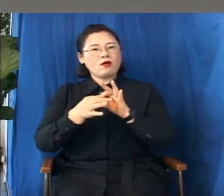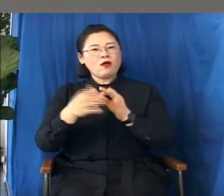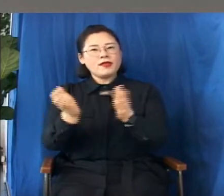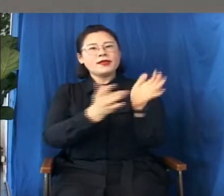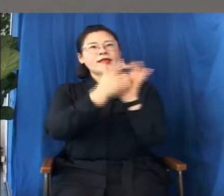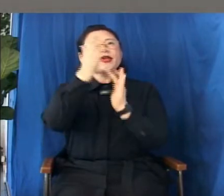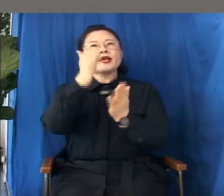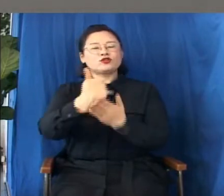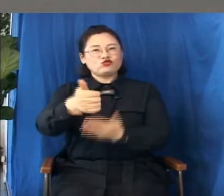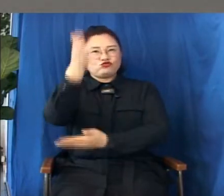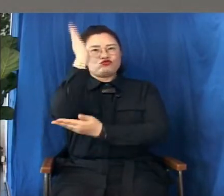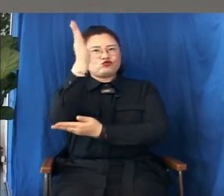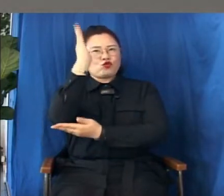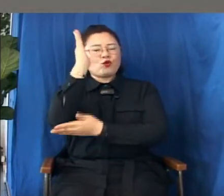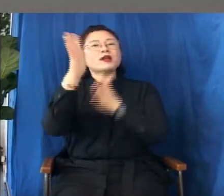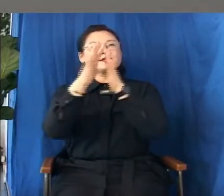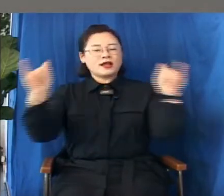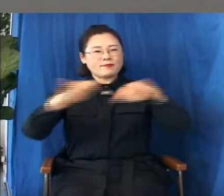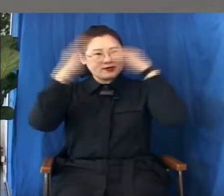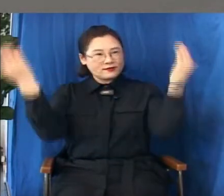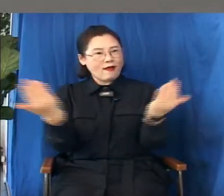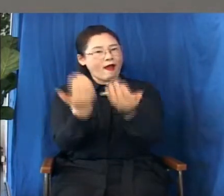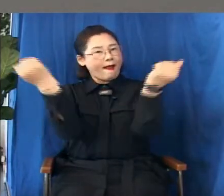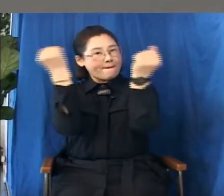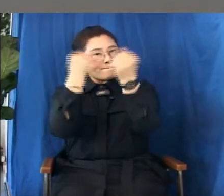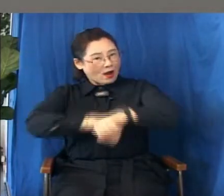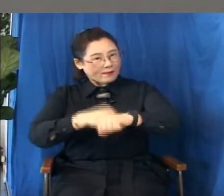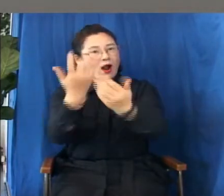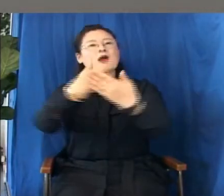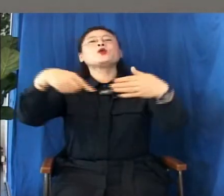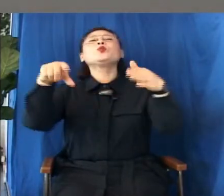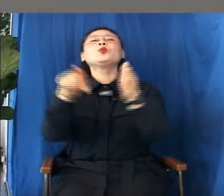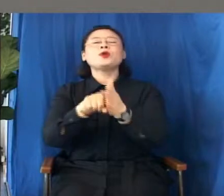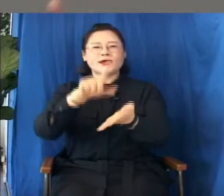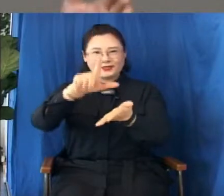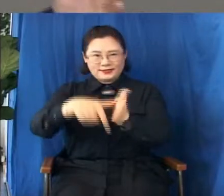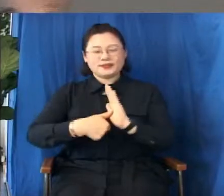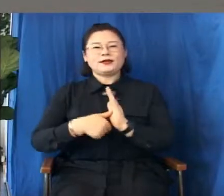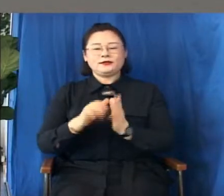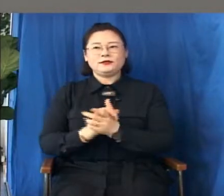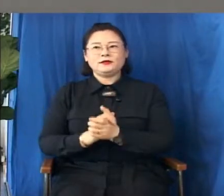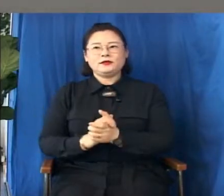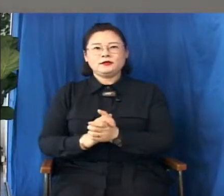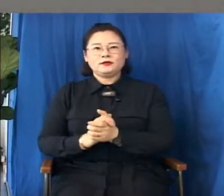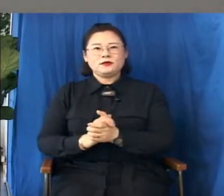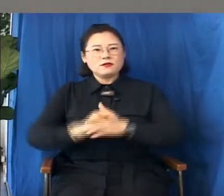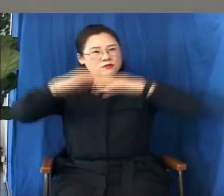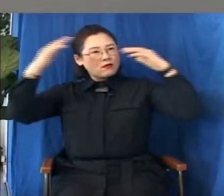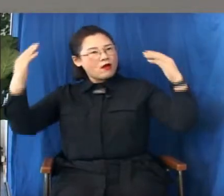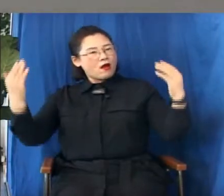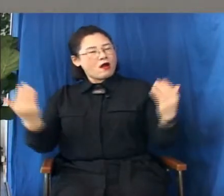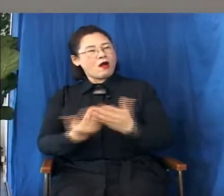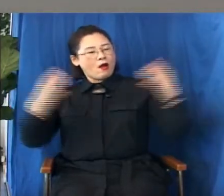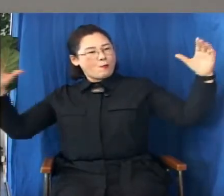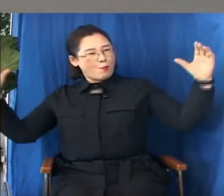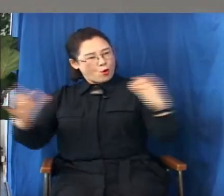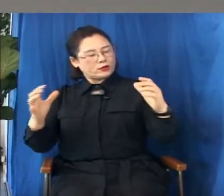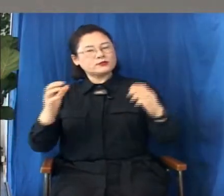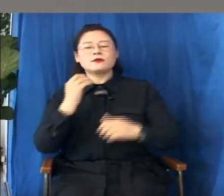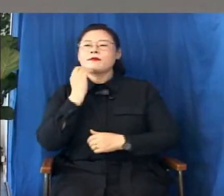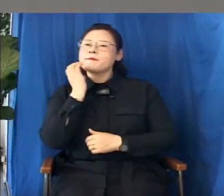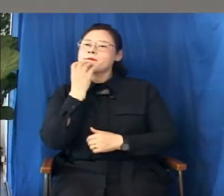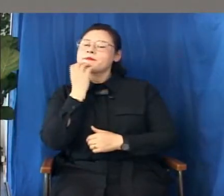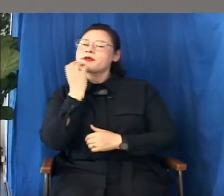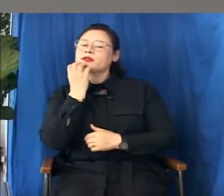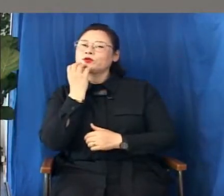다 멸해버리려고 하는 그런 지금 시간입니다. 다 그들이 모였어요. 그리고 이제 베드로도